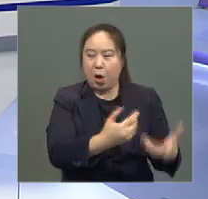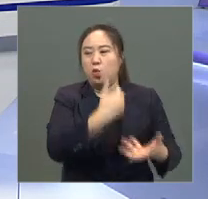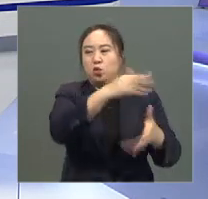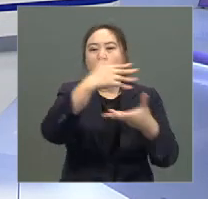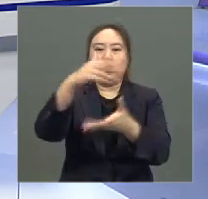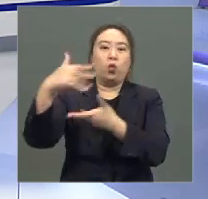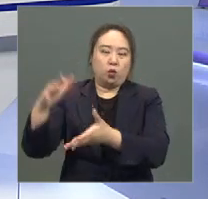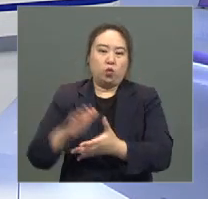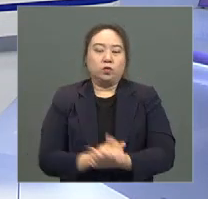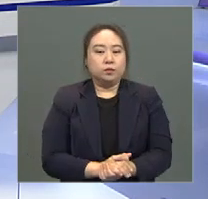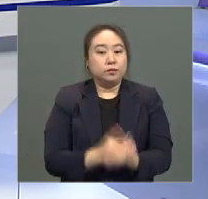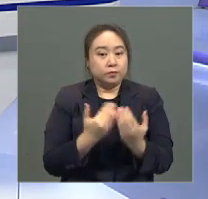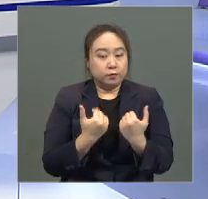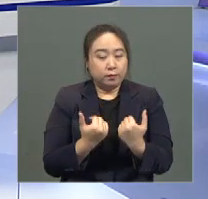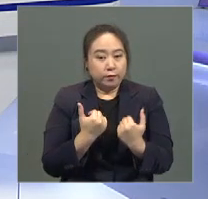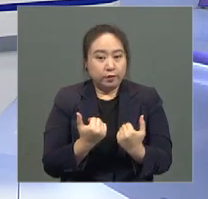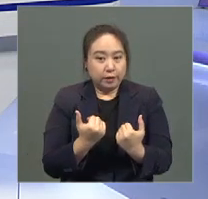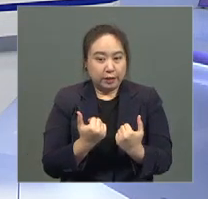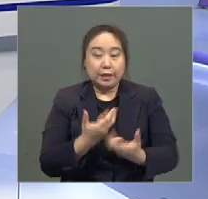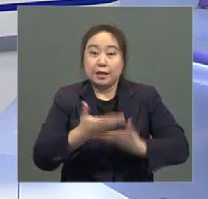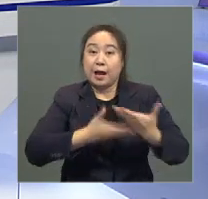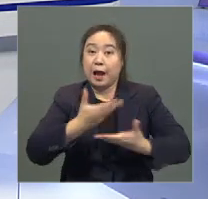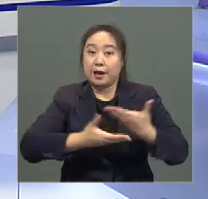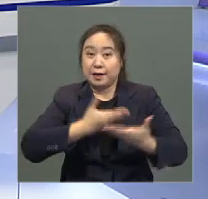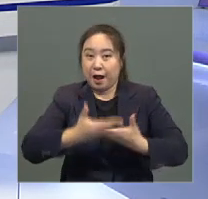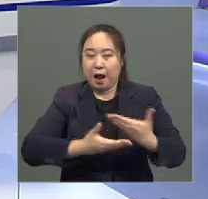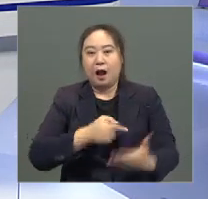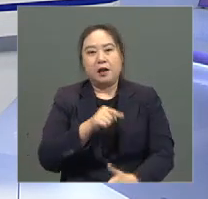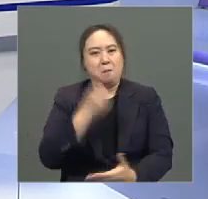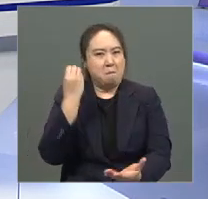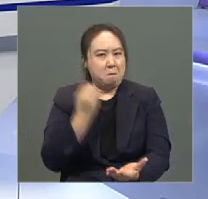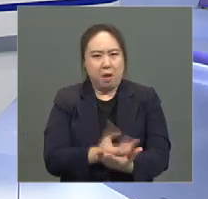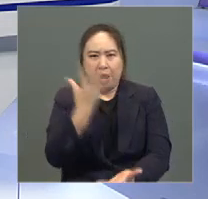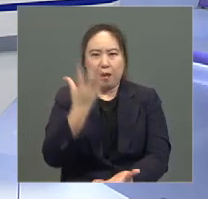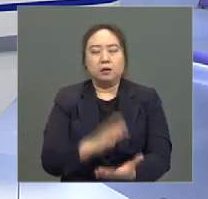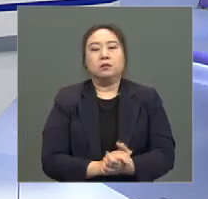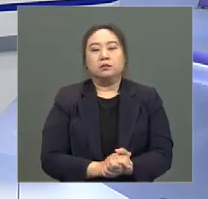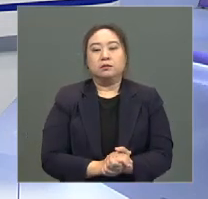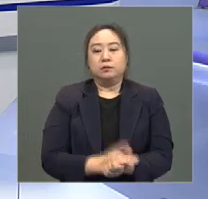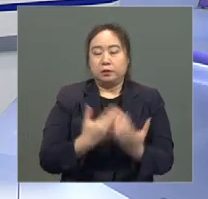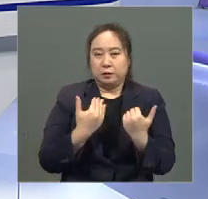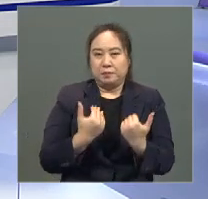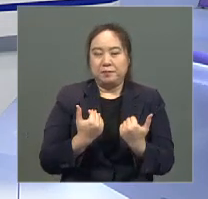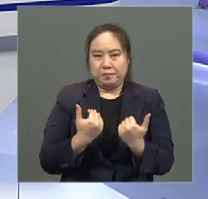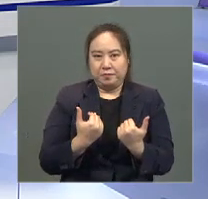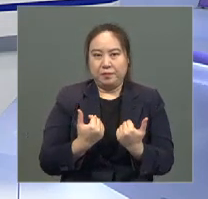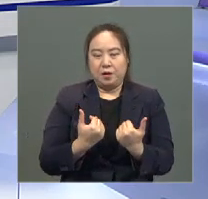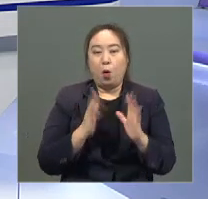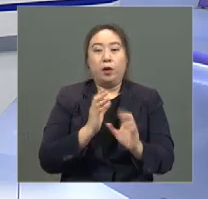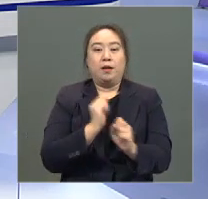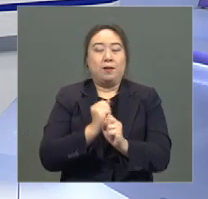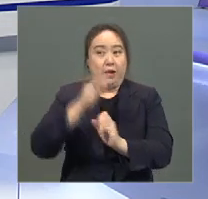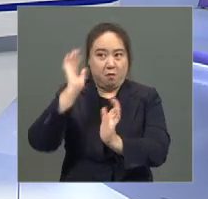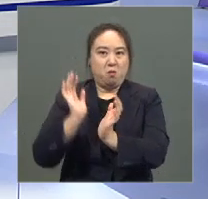ส่งออกนะคะซึ่งในส่วนของการขายปลีกขายต่อเนี่ยหัวมูลค่ามันสูงมากนะคะก็ถือว่าเป็นผลงานของ